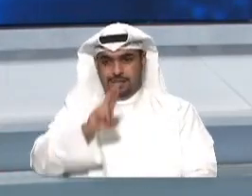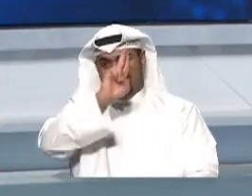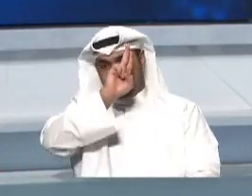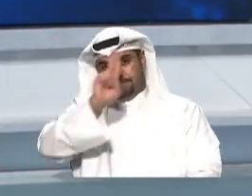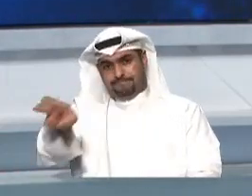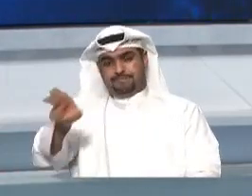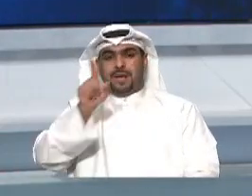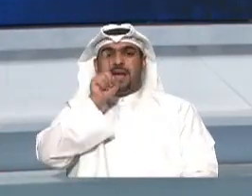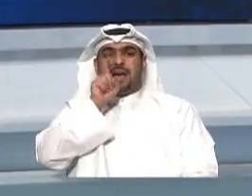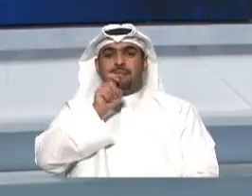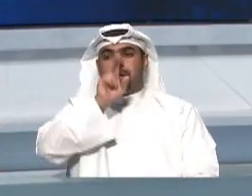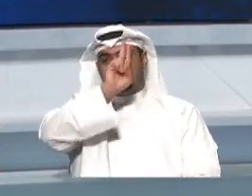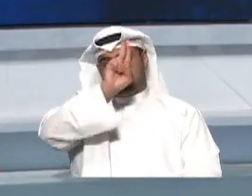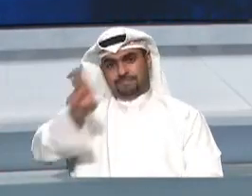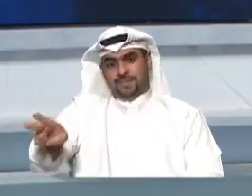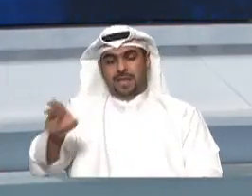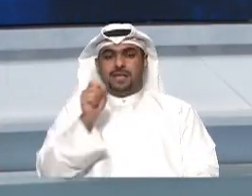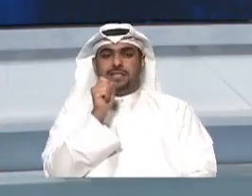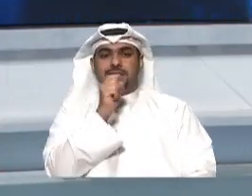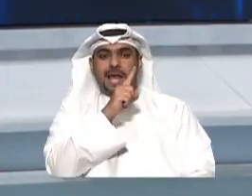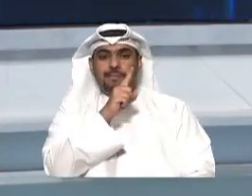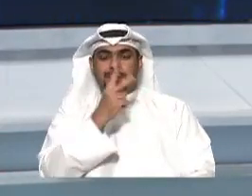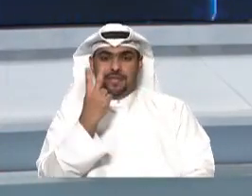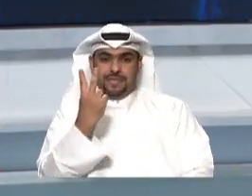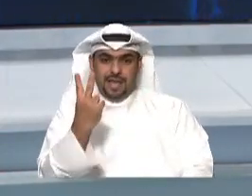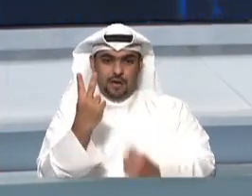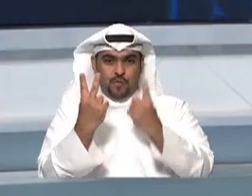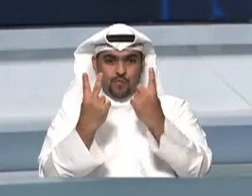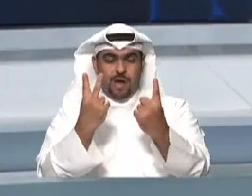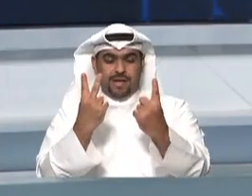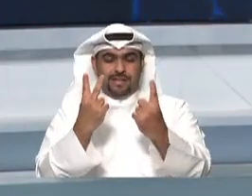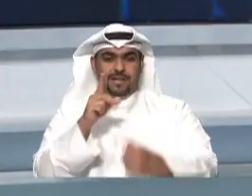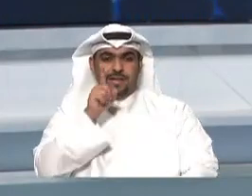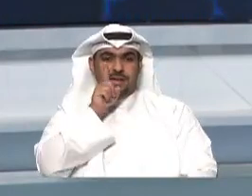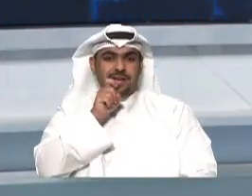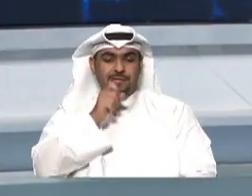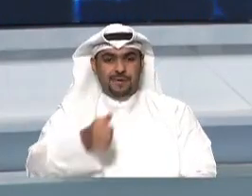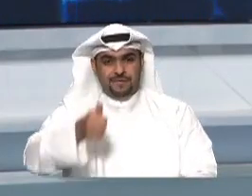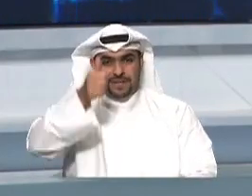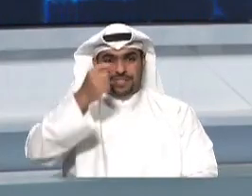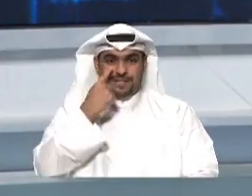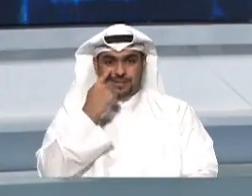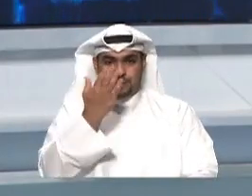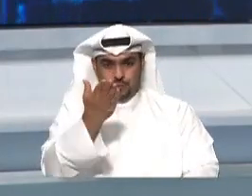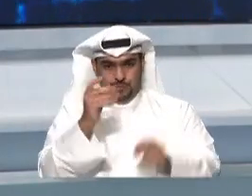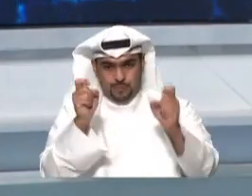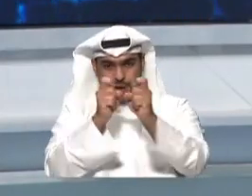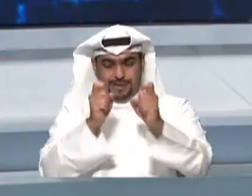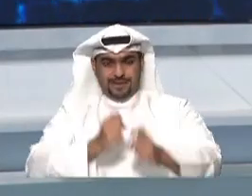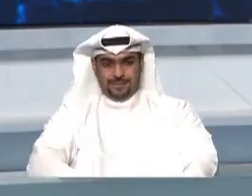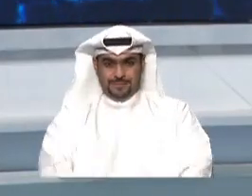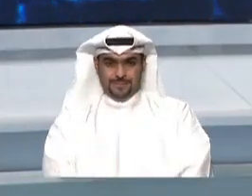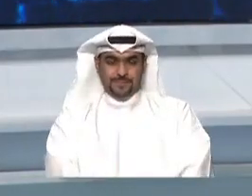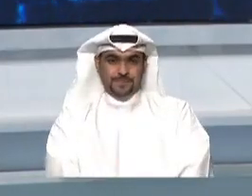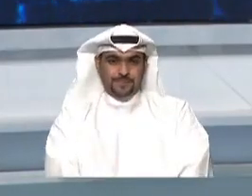السالمية وبهدفين مقابل هدف. تفاصيل أكثر في سياق التقرير الآتي.